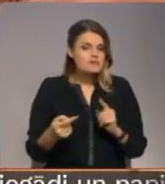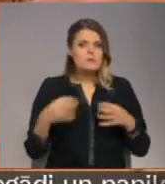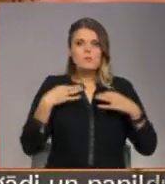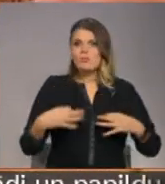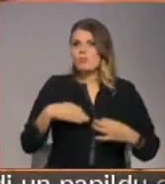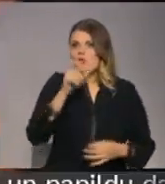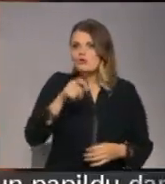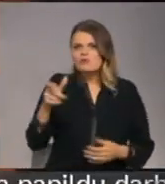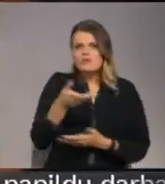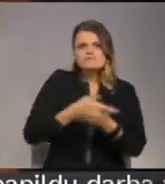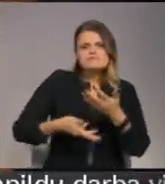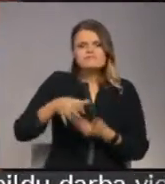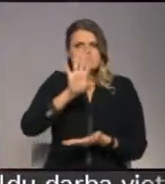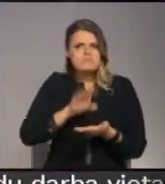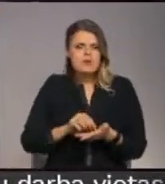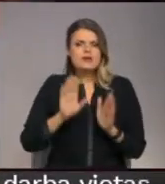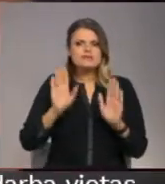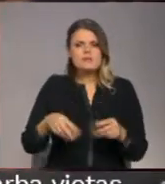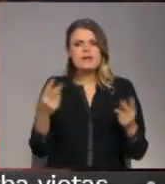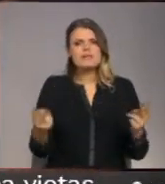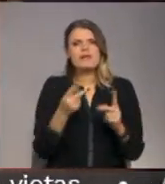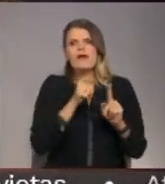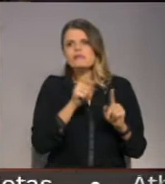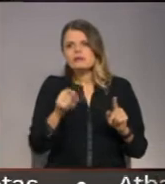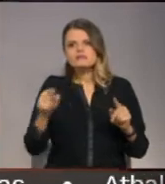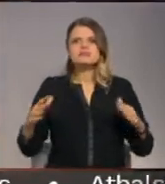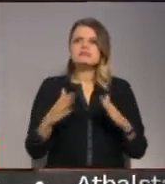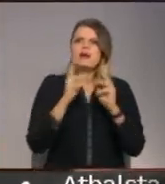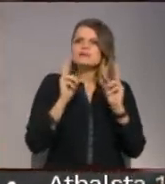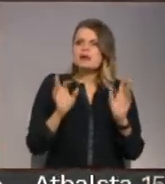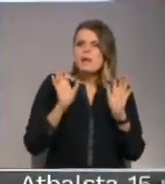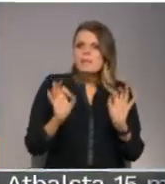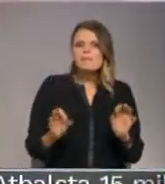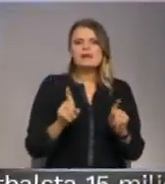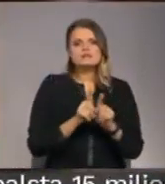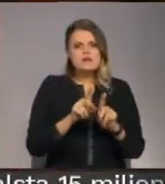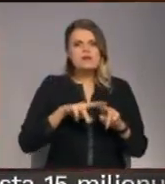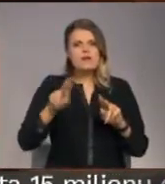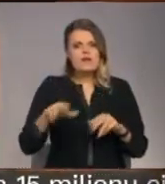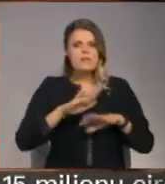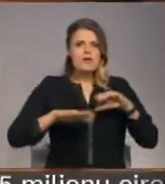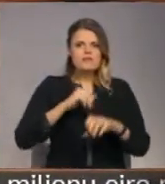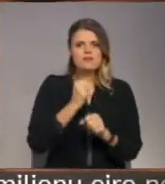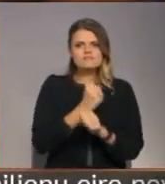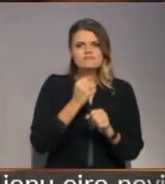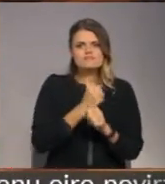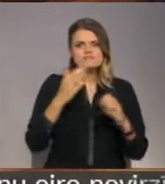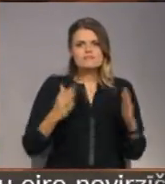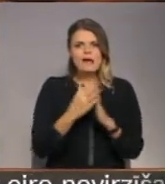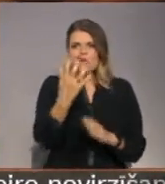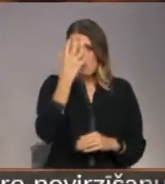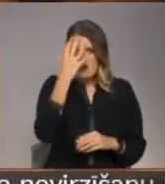profesionāļi dalīsies savā pieredzē par gadskārtu ierežu svinēšanu un ļaus praktiski darināt svētku maskas, mācīties dziedāšanu